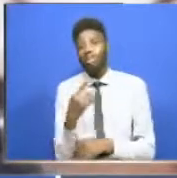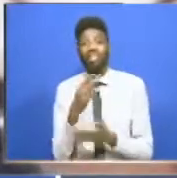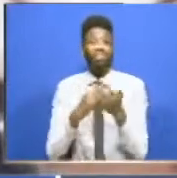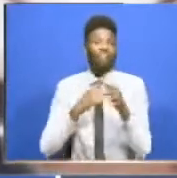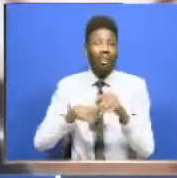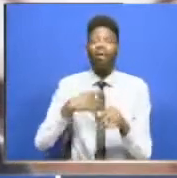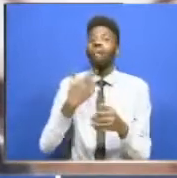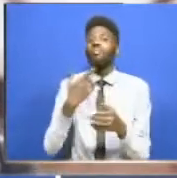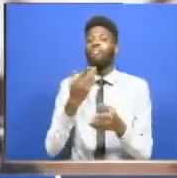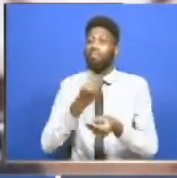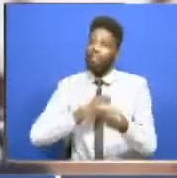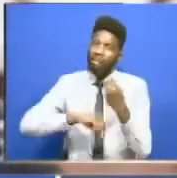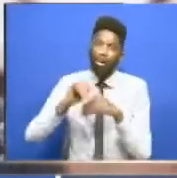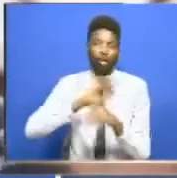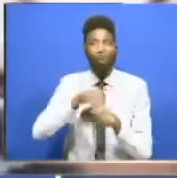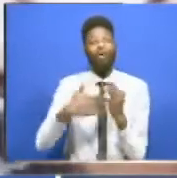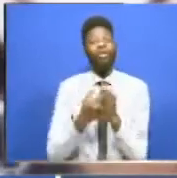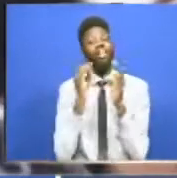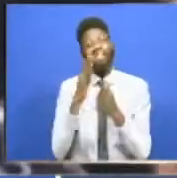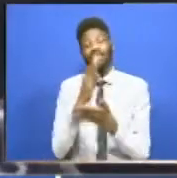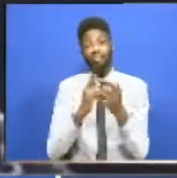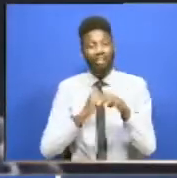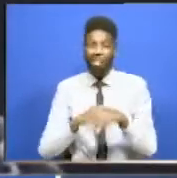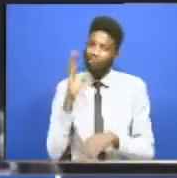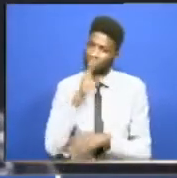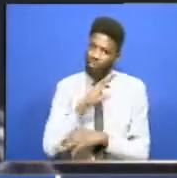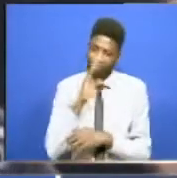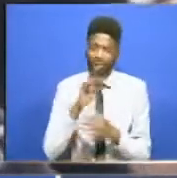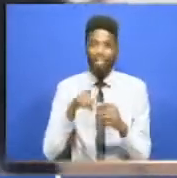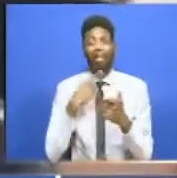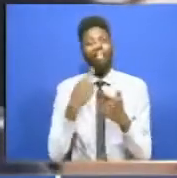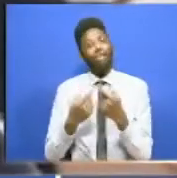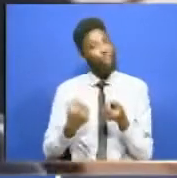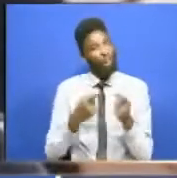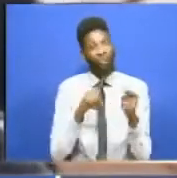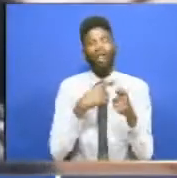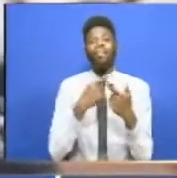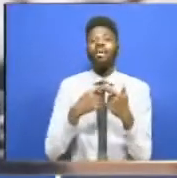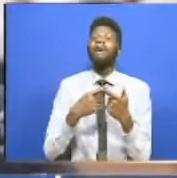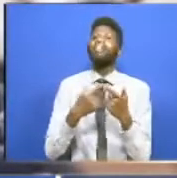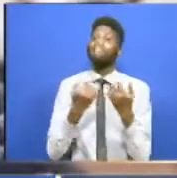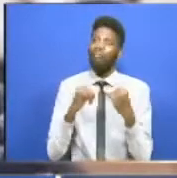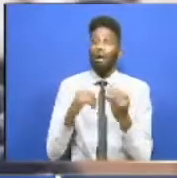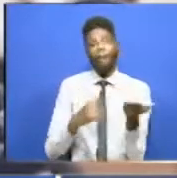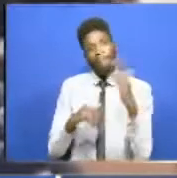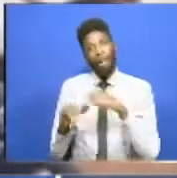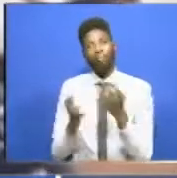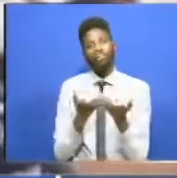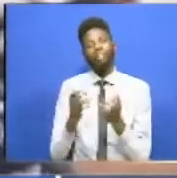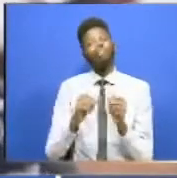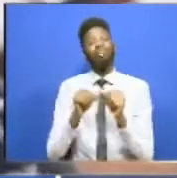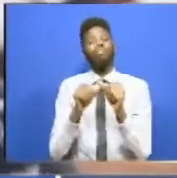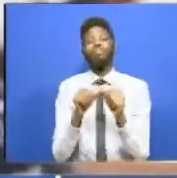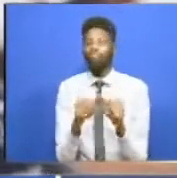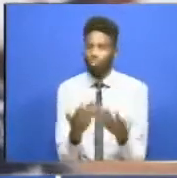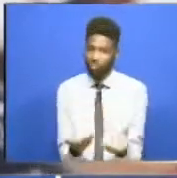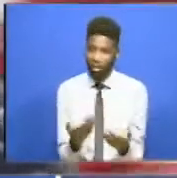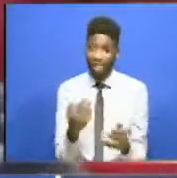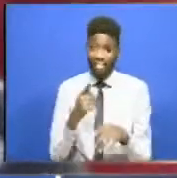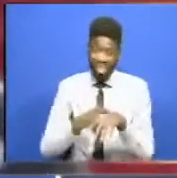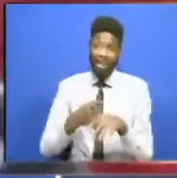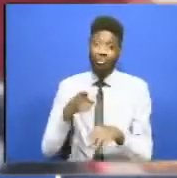Unakuta na sindesi imeharibika, unatupa, unakuja tena. Sasa tunauliza, kwa kati wana nini wanatukimbisa hapa na